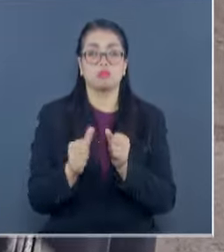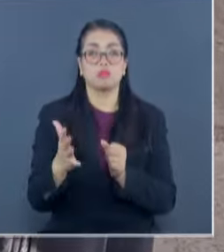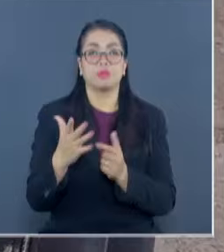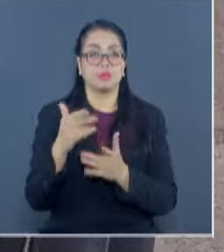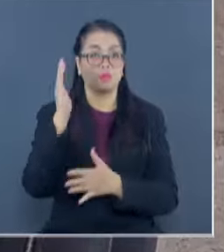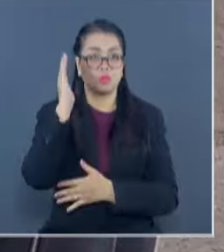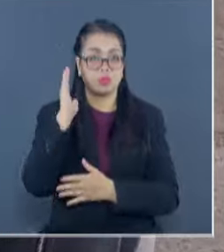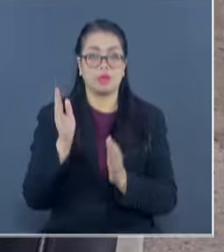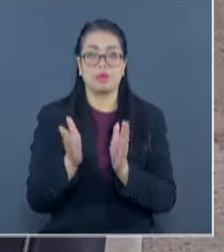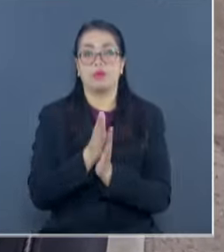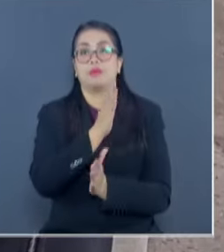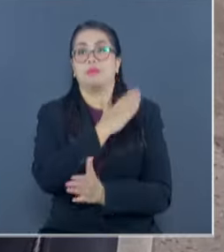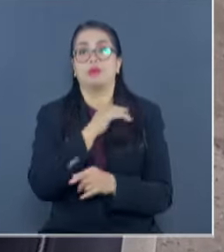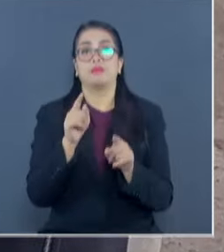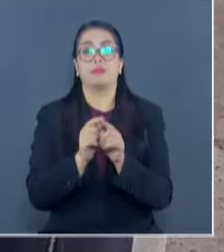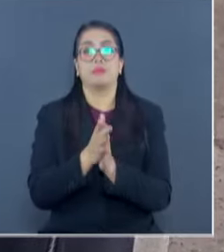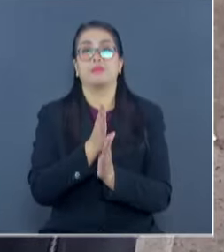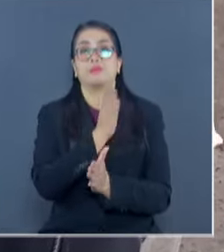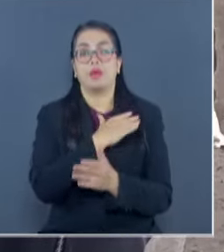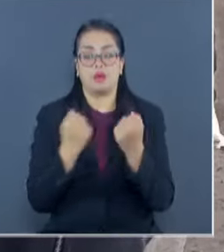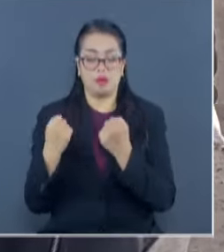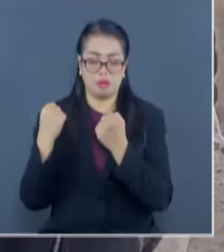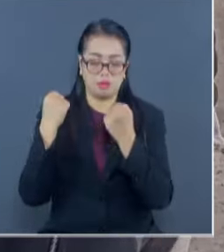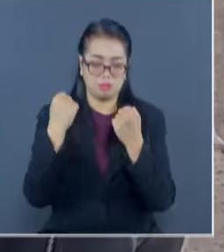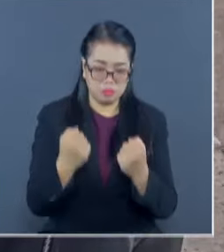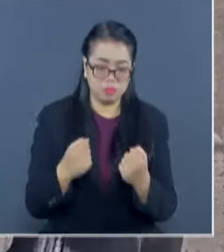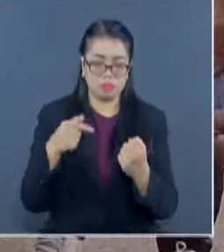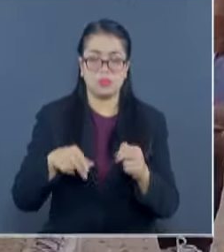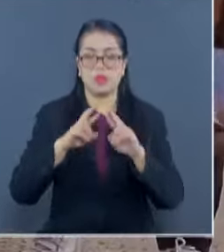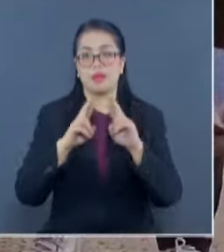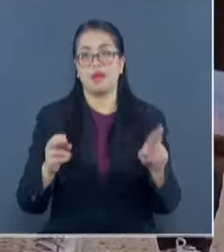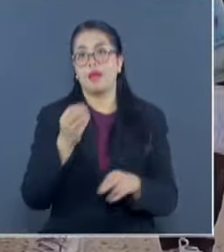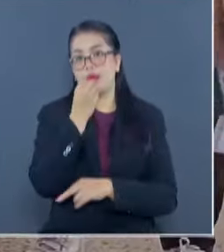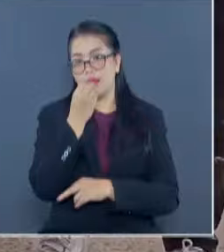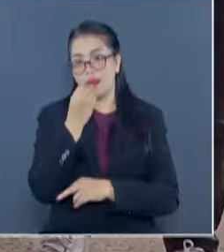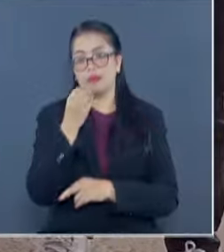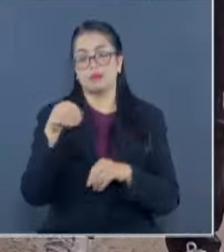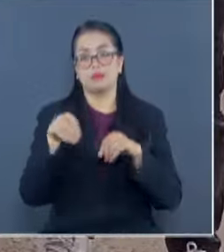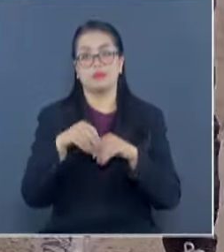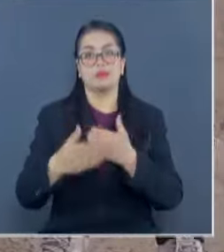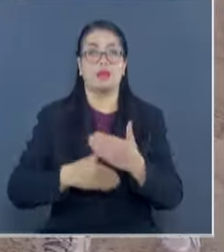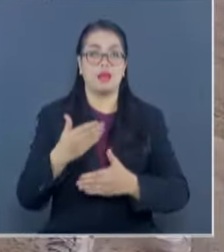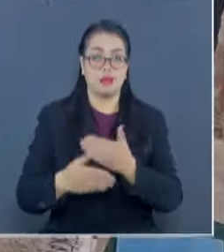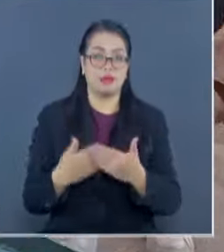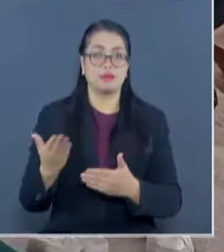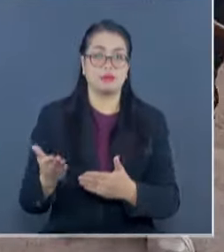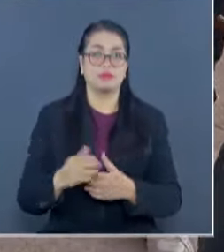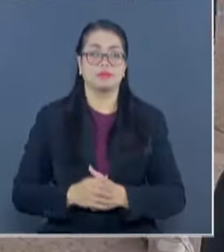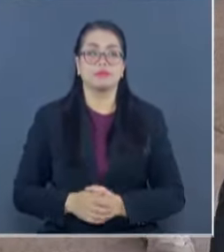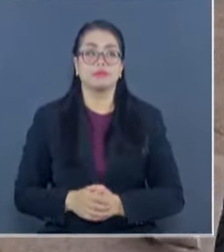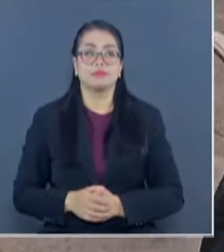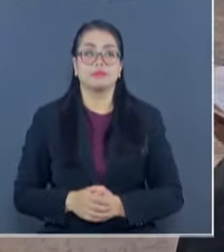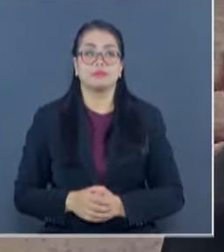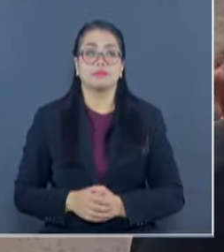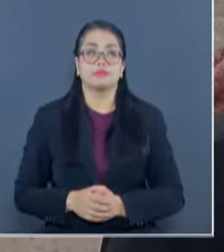คุณผู้ชมครับซึ่งแต่งกายคล้ายพระขับรถมาจอดที่ลานจอดรถของร้านอาหารแห่งหนึ่งใกล้กับตลาดเทศบาล2ในตัวเมืองมุกดาหารครับ